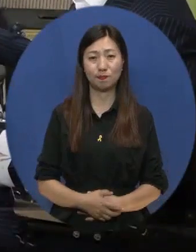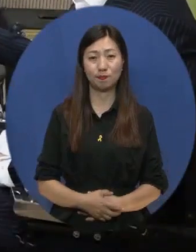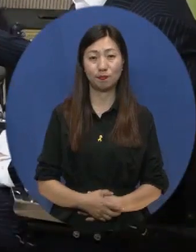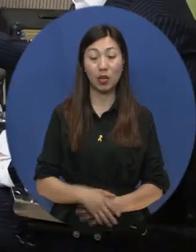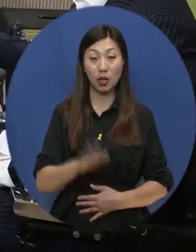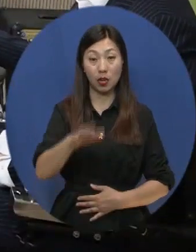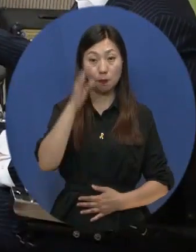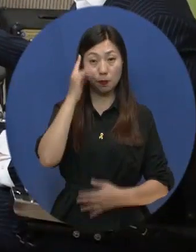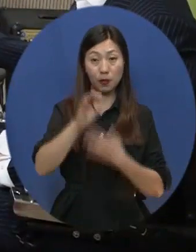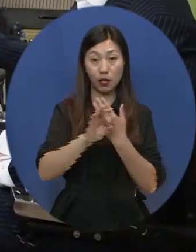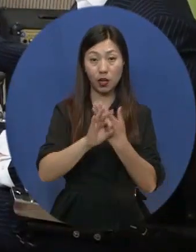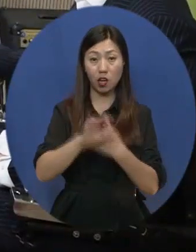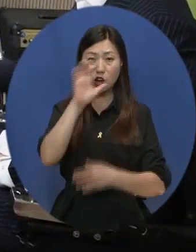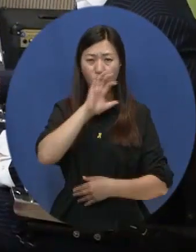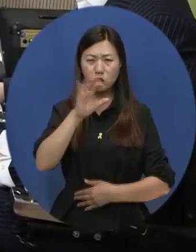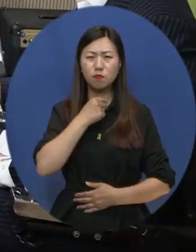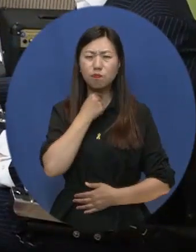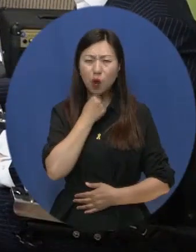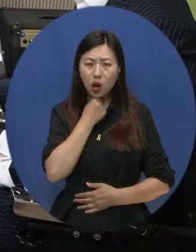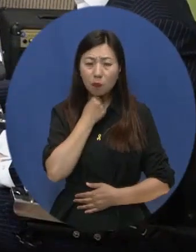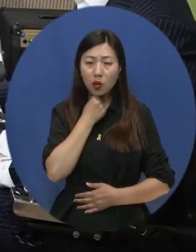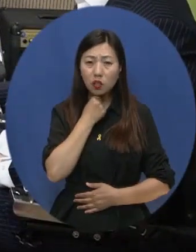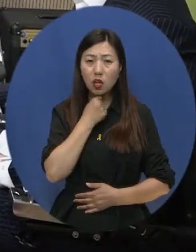연습을 하겠다 그러면 마이크를 써야지.